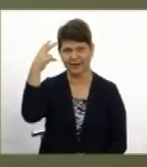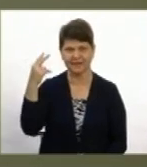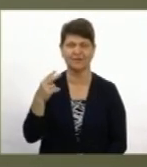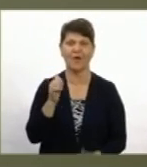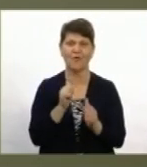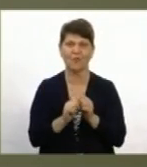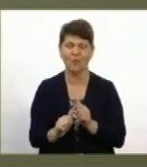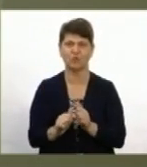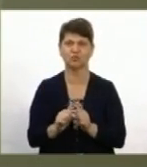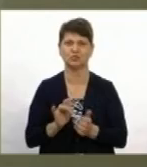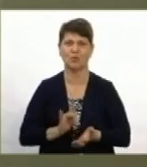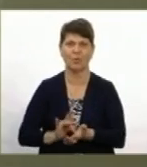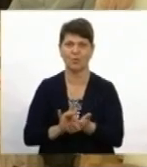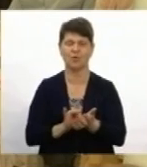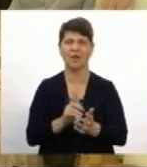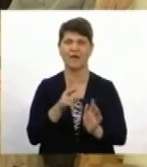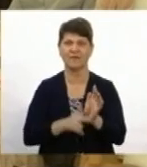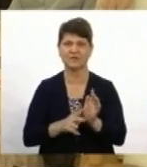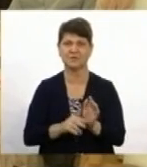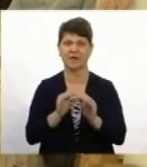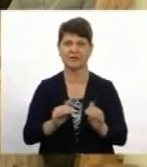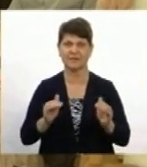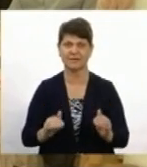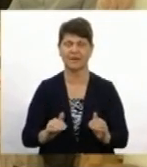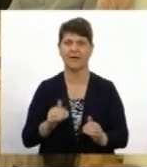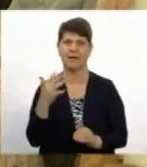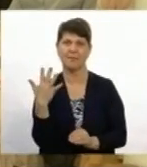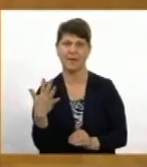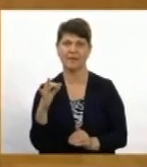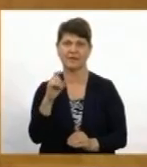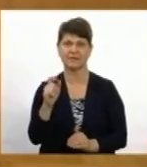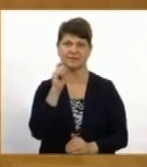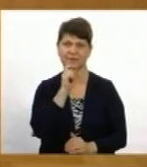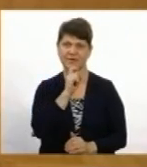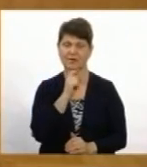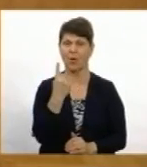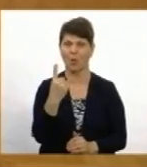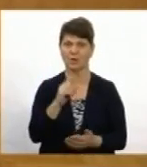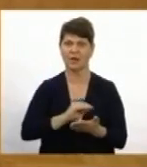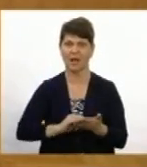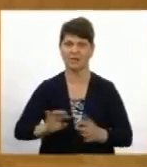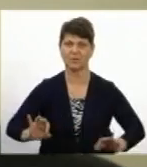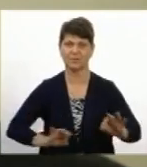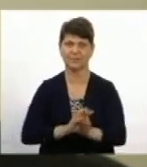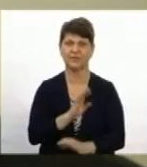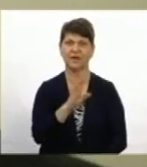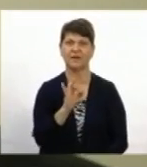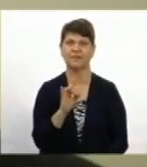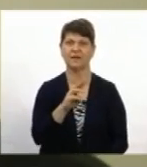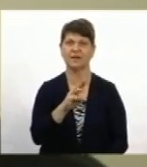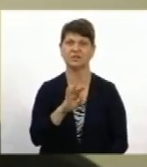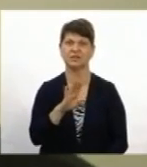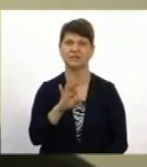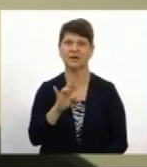подорож їде 80 дітей зі всієї України і в кожній по 5 дітей з Вінниччини. Один із авторів проекту Василь Вишиванюк розповідає,